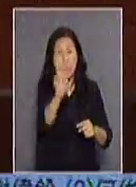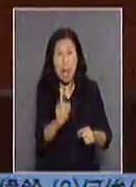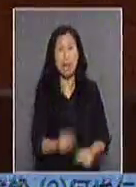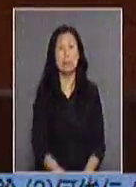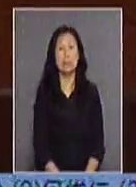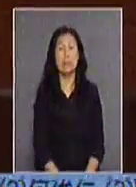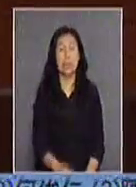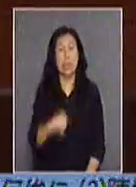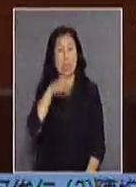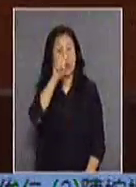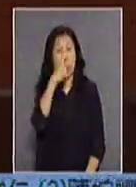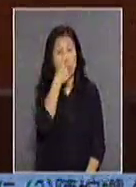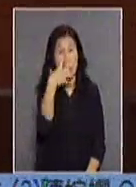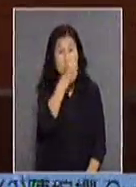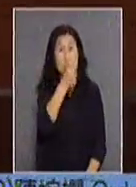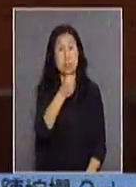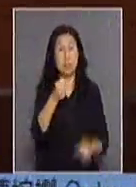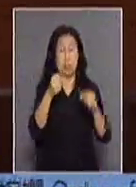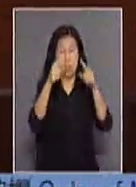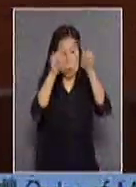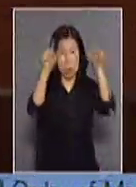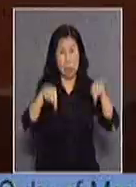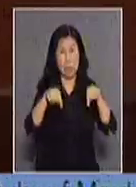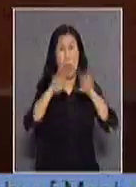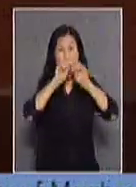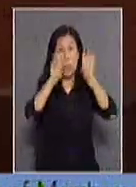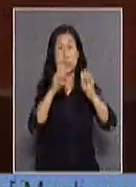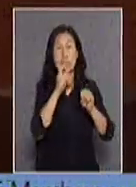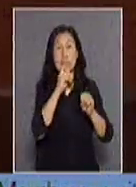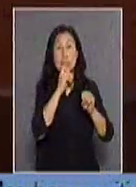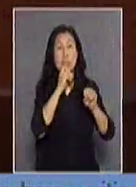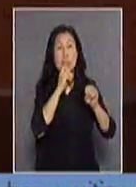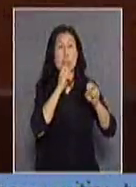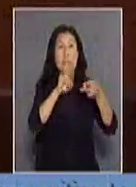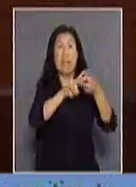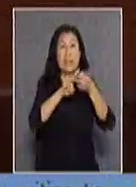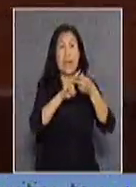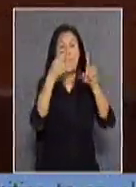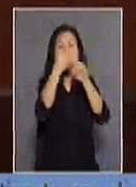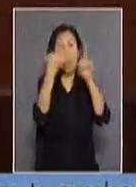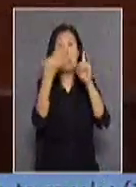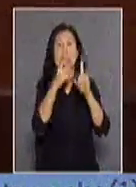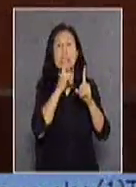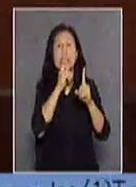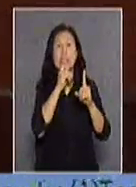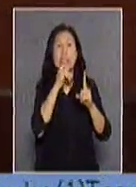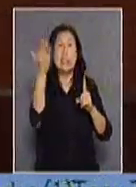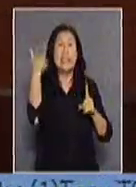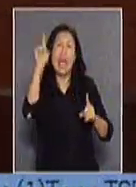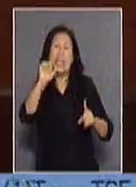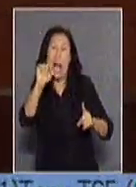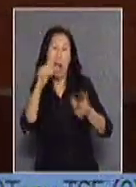我們看梁振英的施政報告呢，就好像在看這個亞視十三台，那個台叫做歲月流星。